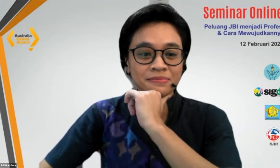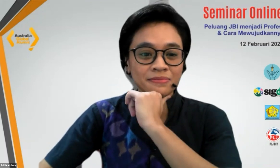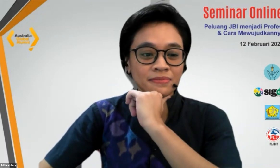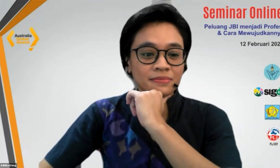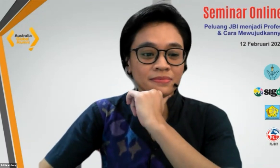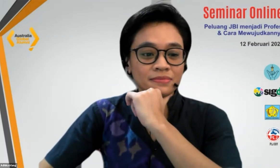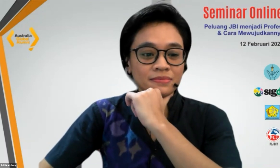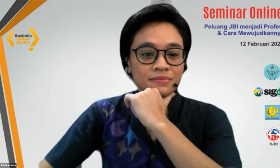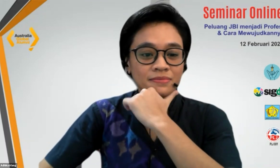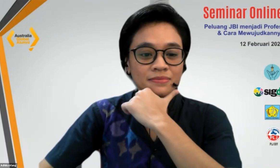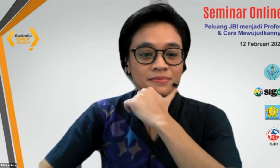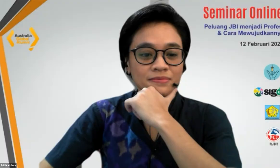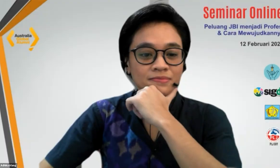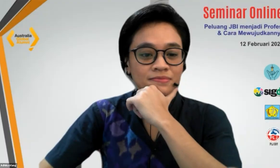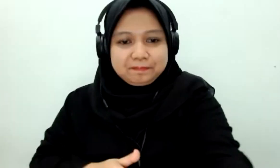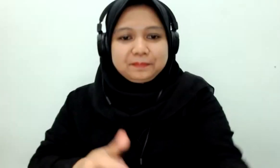di